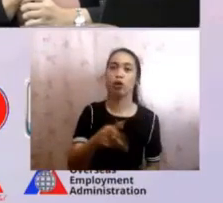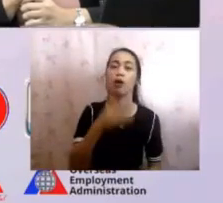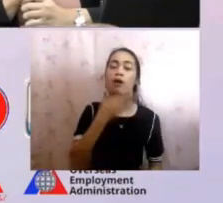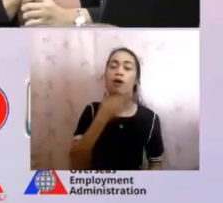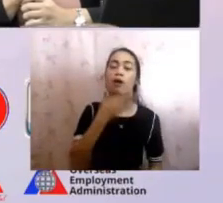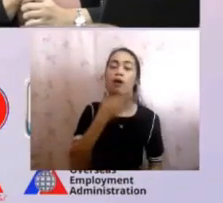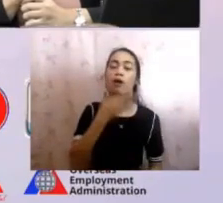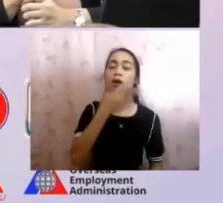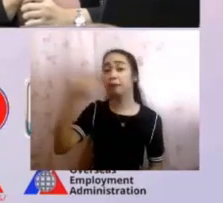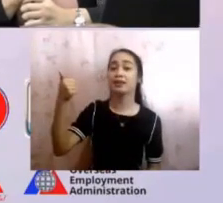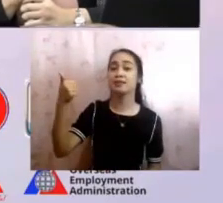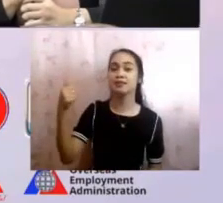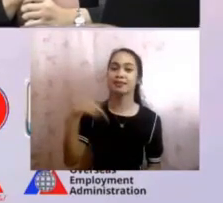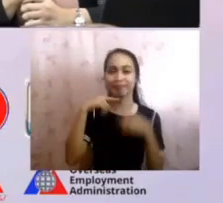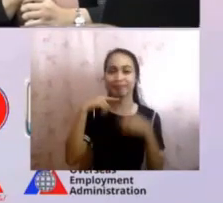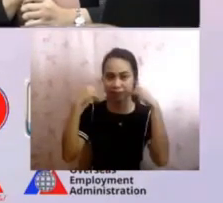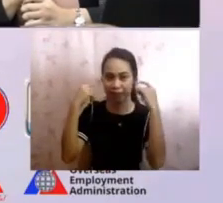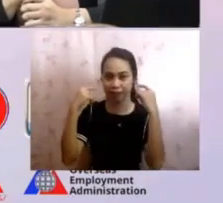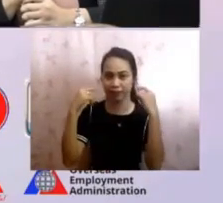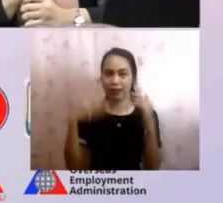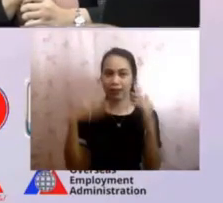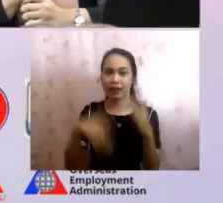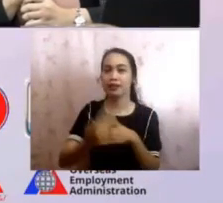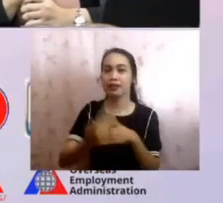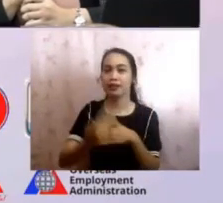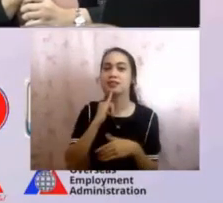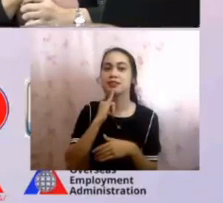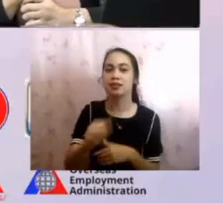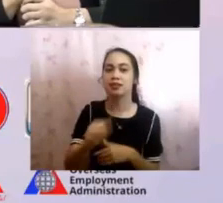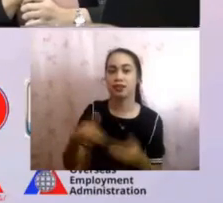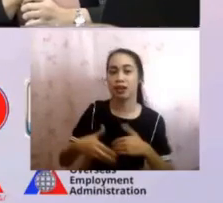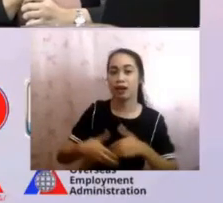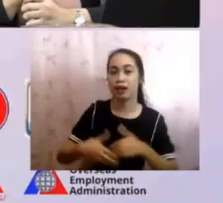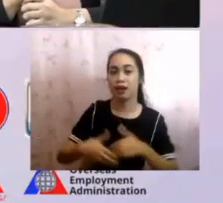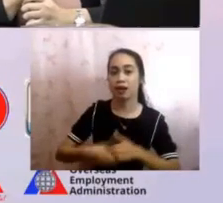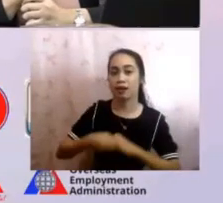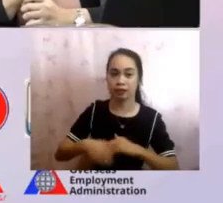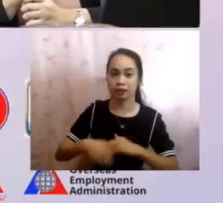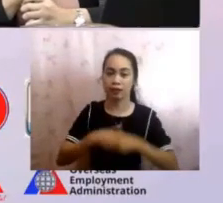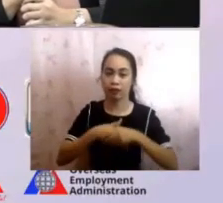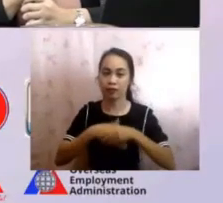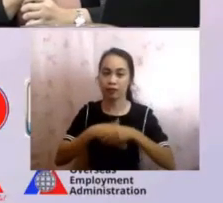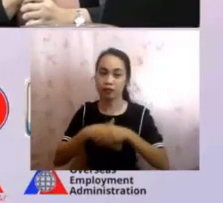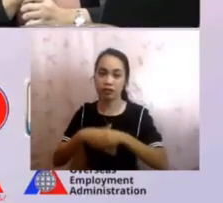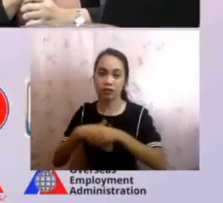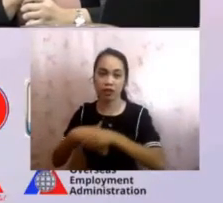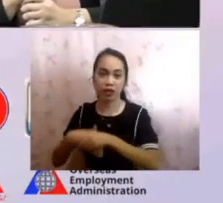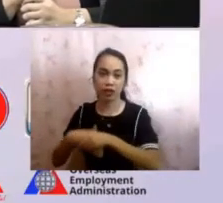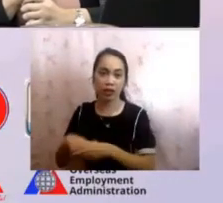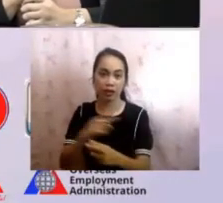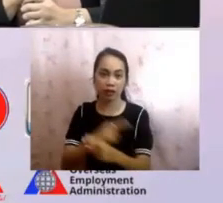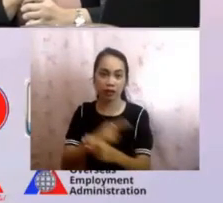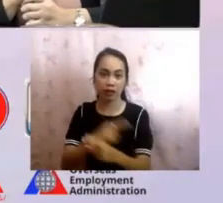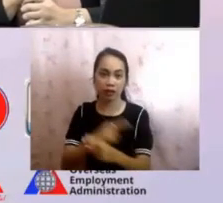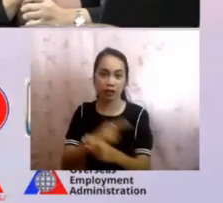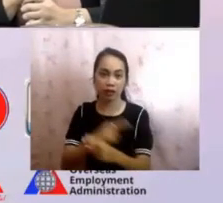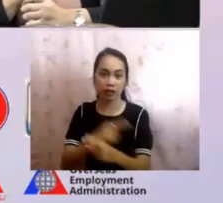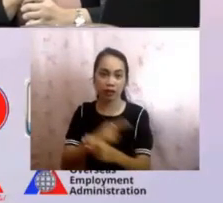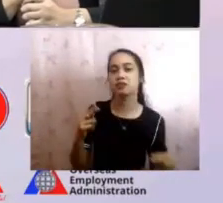show our best version of ourselves. Next is shake hands firmly. If ever nga